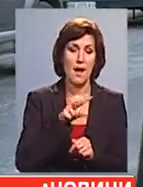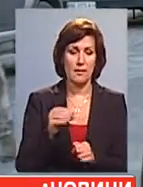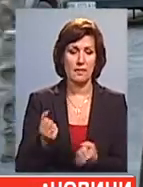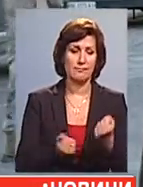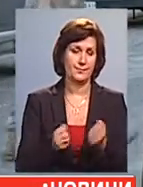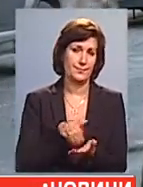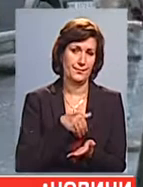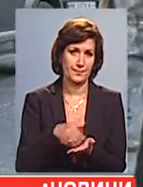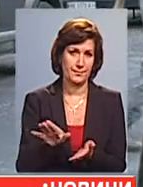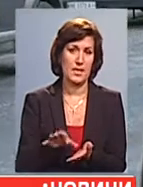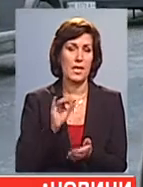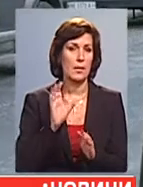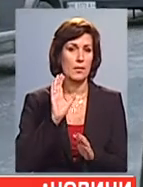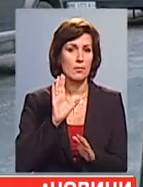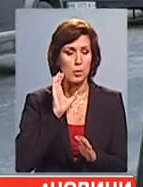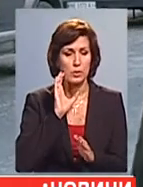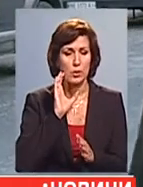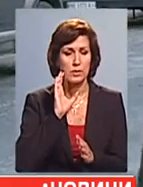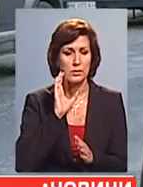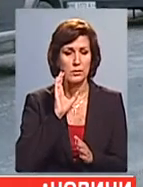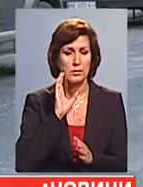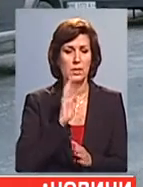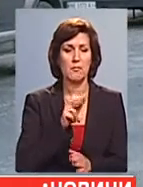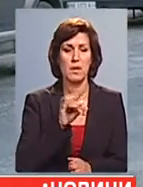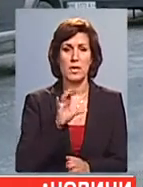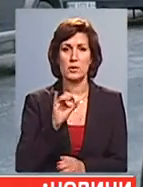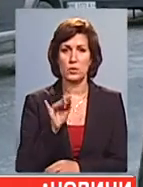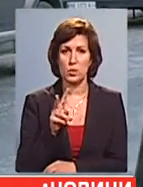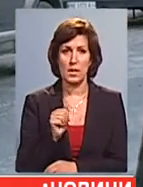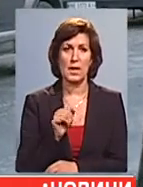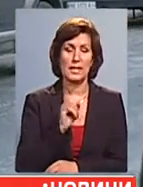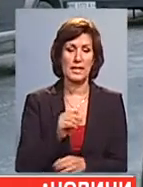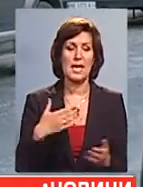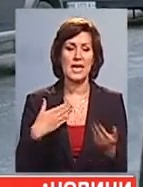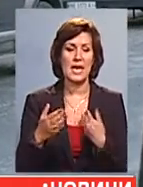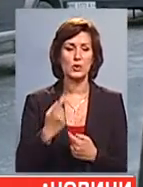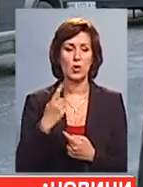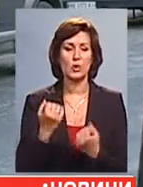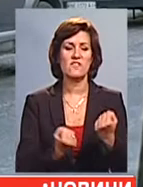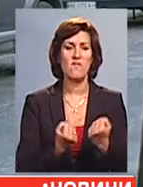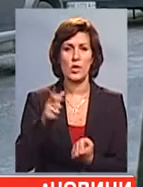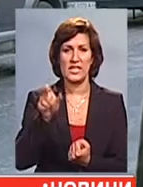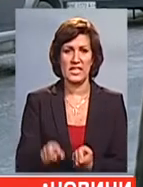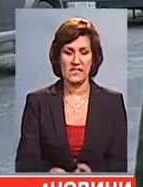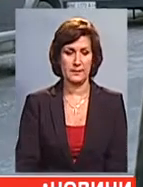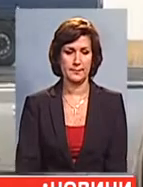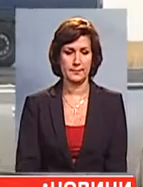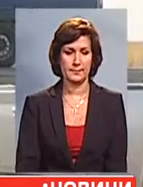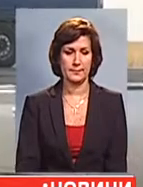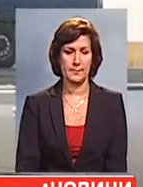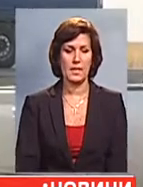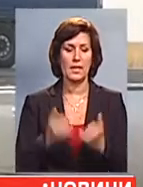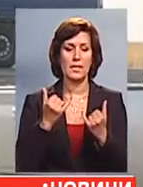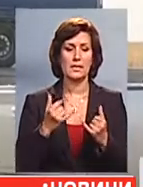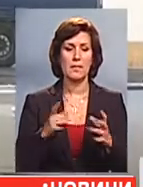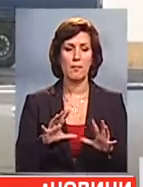водії відмовилися і пропоную послухати Володимира Парасюка та реакцію одного з водіїв. Зараз